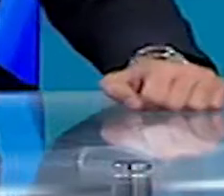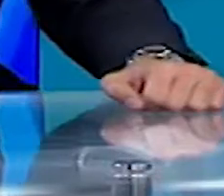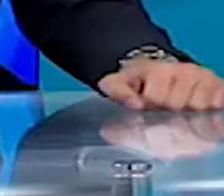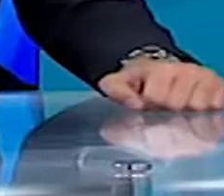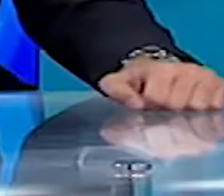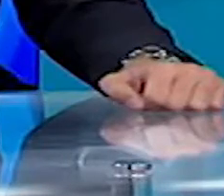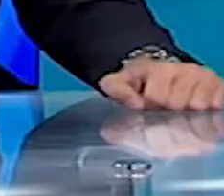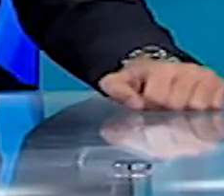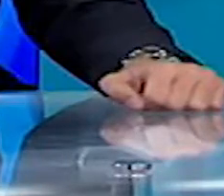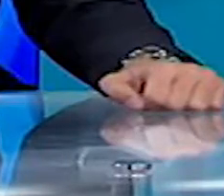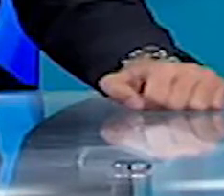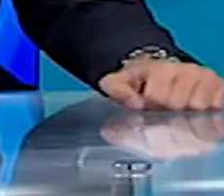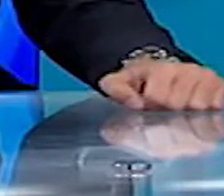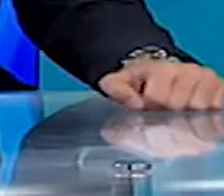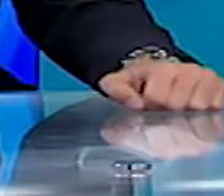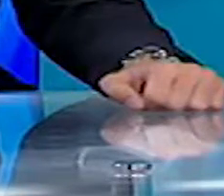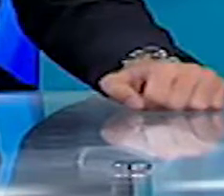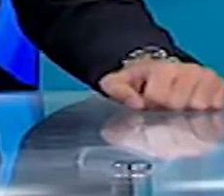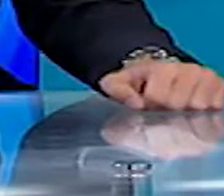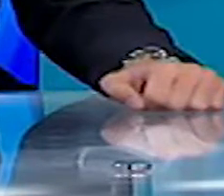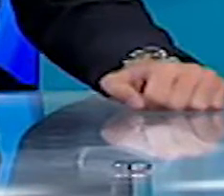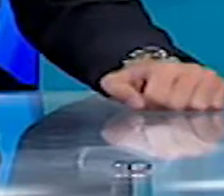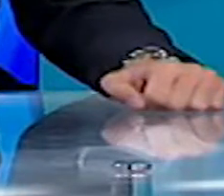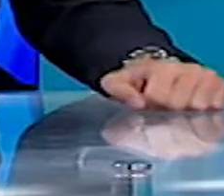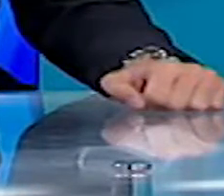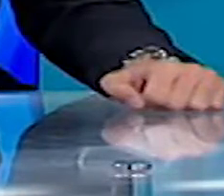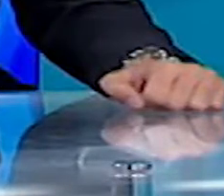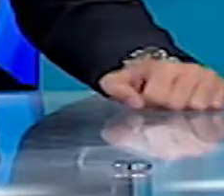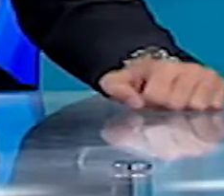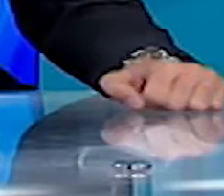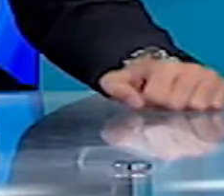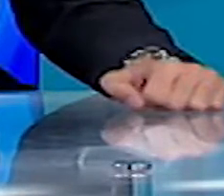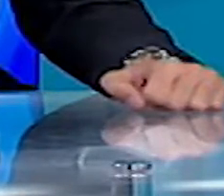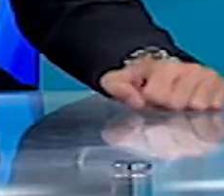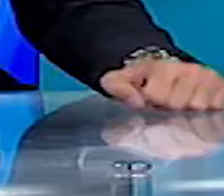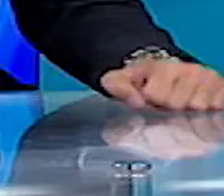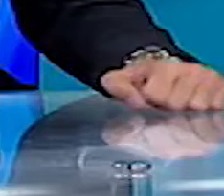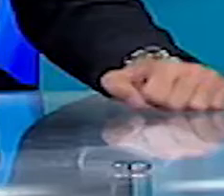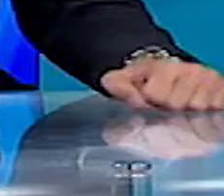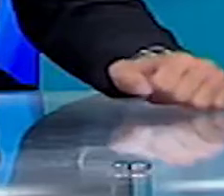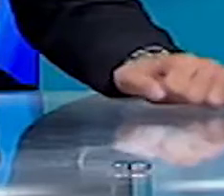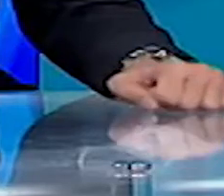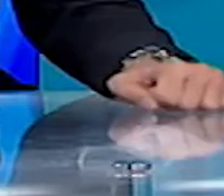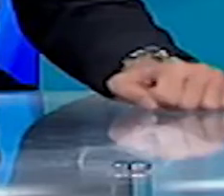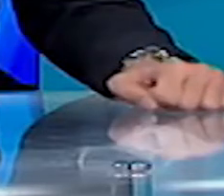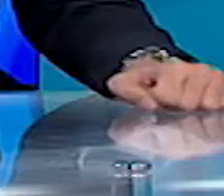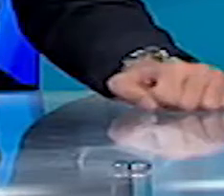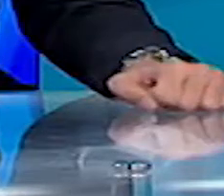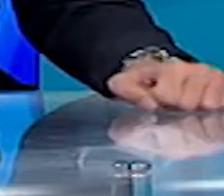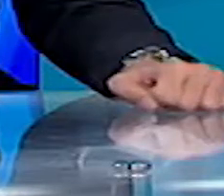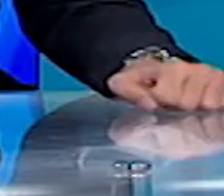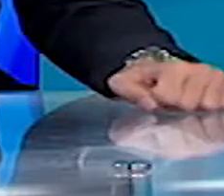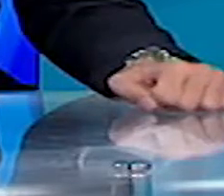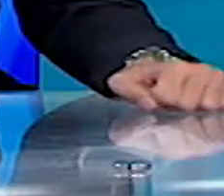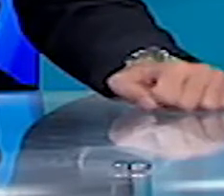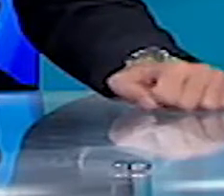Penyekatan di gerbang tol Cikupa Tangerang Banten, 1.800 lebih kendaraan diputar balikan. Hingga hari ketiga larangan mudik, volume kendaraan pemudik